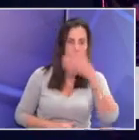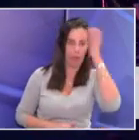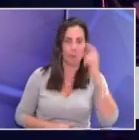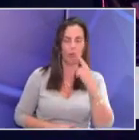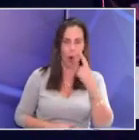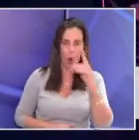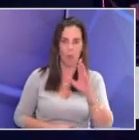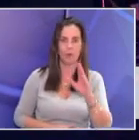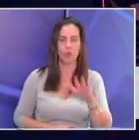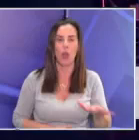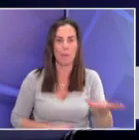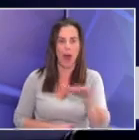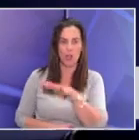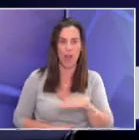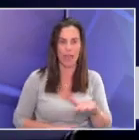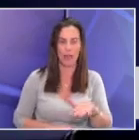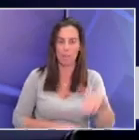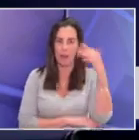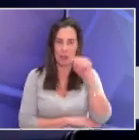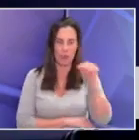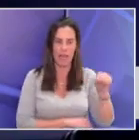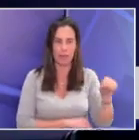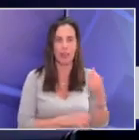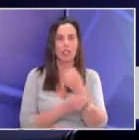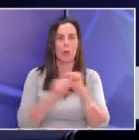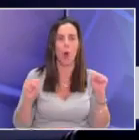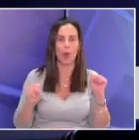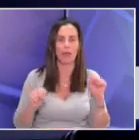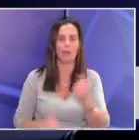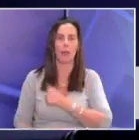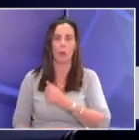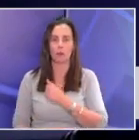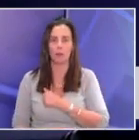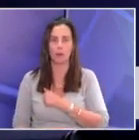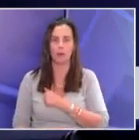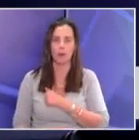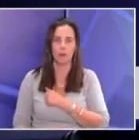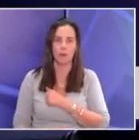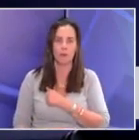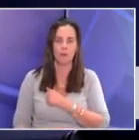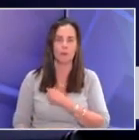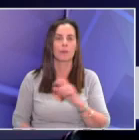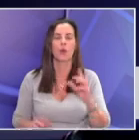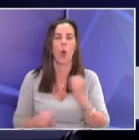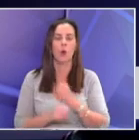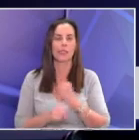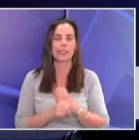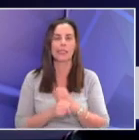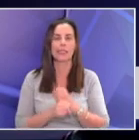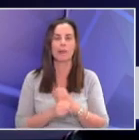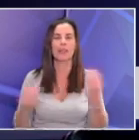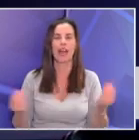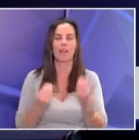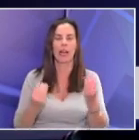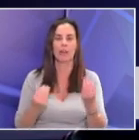אבל אנחנו רואים שבשטח, במדינות עצמן, דמוקרטים ורפובליקנים הולכים ו... לוקחים את האישוז, את